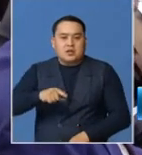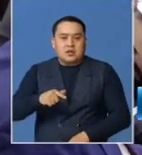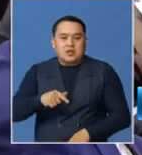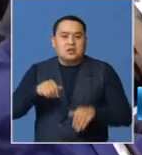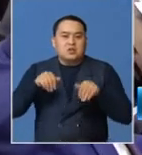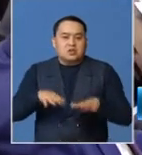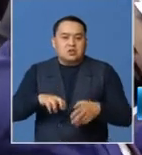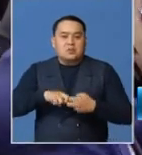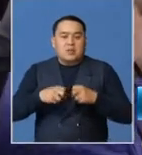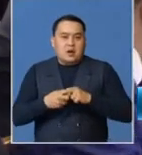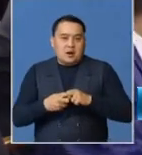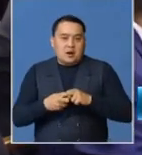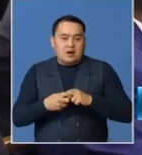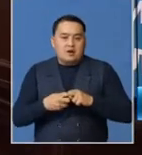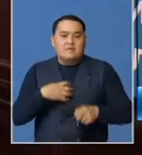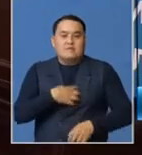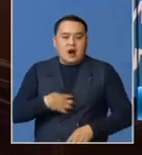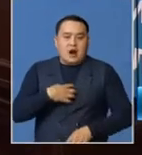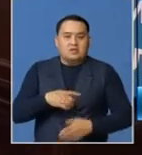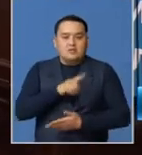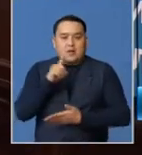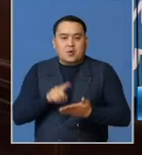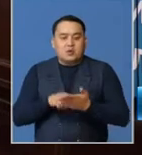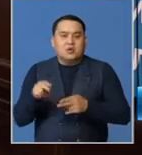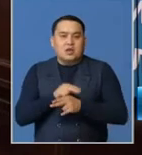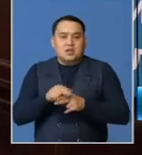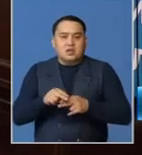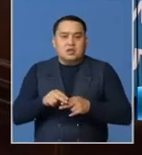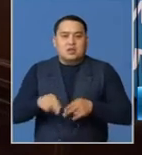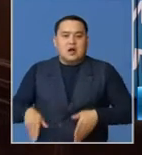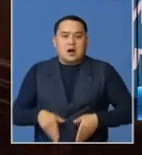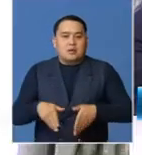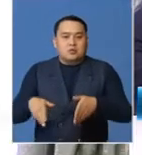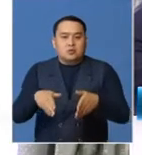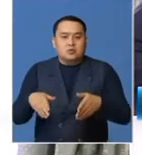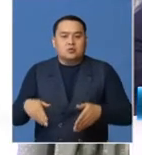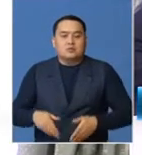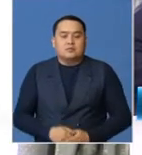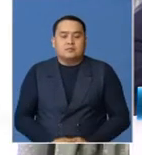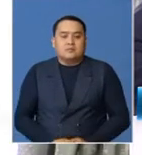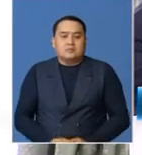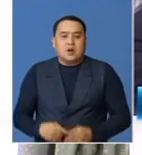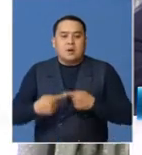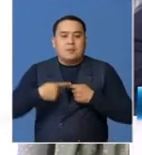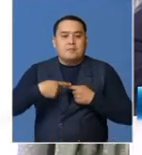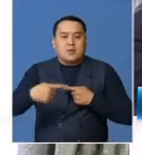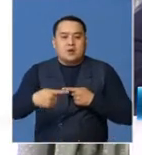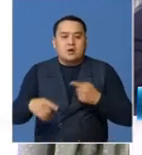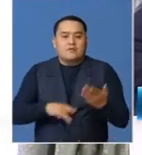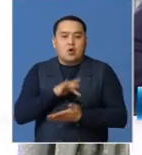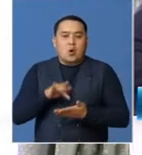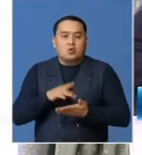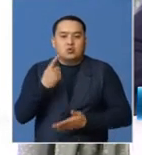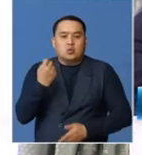бы решить проблему. Не менее актуален вопрос ремонта автомобильных дорог. Протяженность автомобильных дорог в городе Жаркент